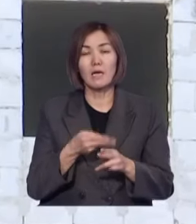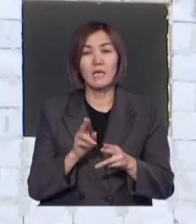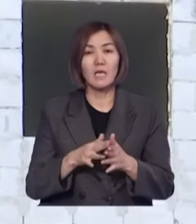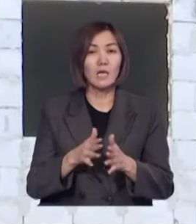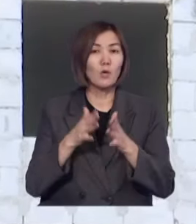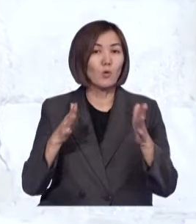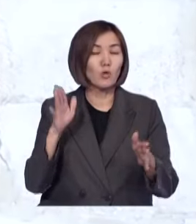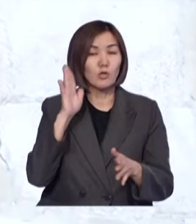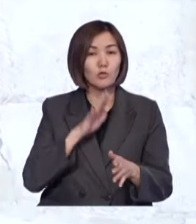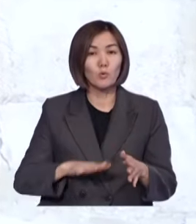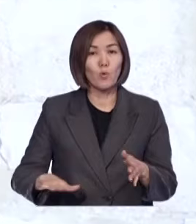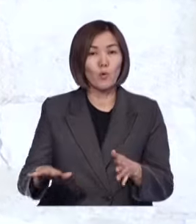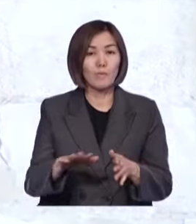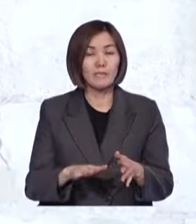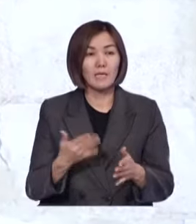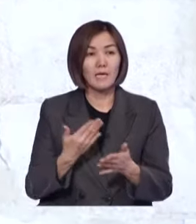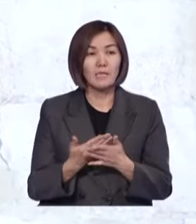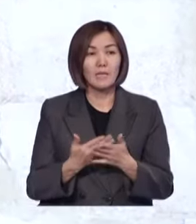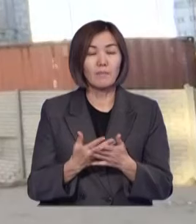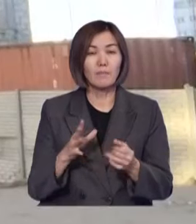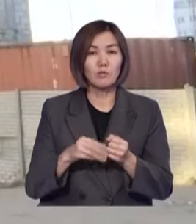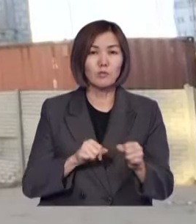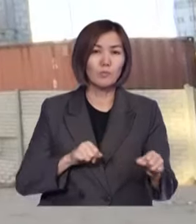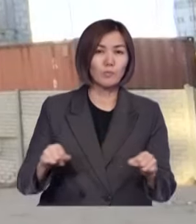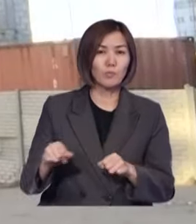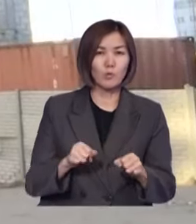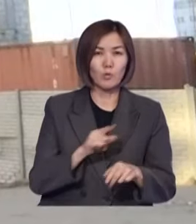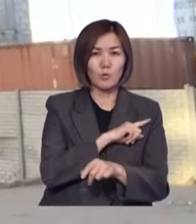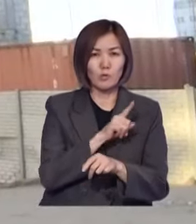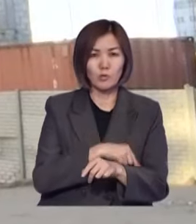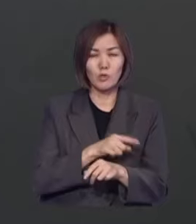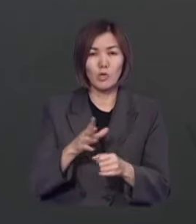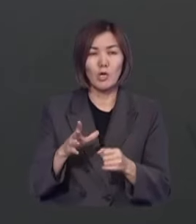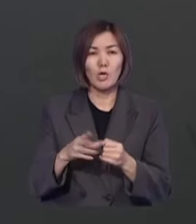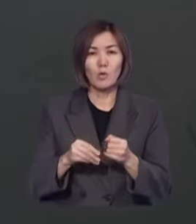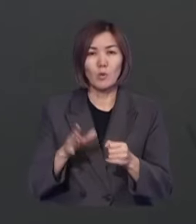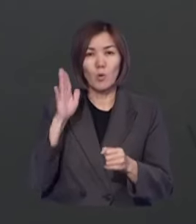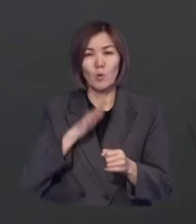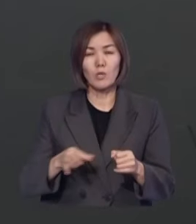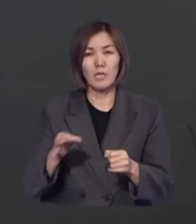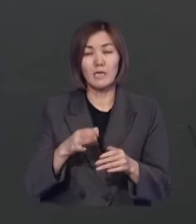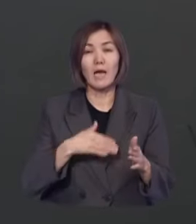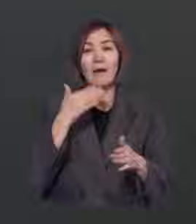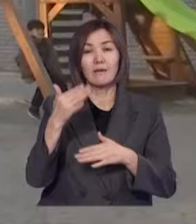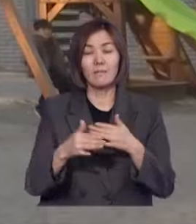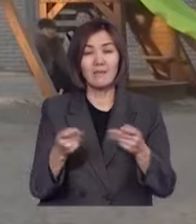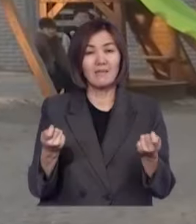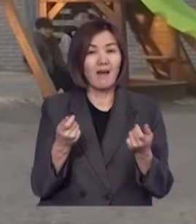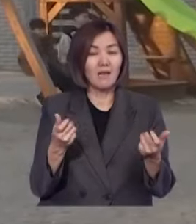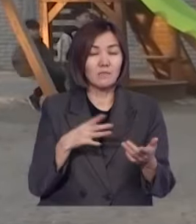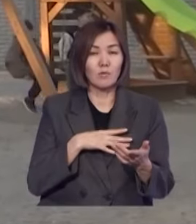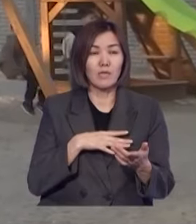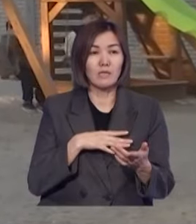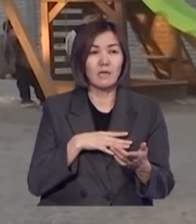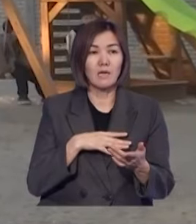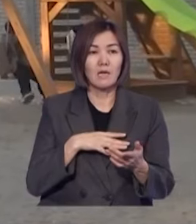су қоймасының бірі. Егер суға дейін зілзаланың күштілігі басым болса, көлдің арғы бетінде әлдеқайда аз болады. Одан бөлек әлігінге дейін ағаш